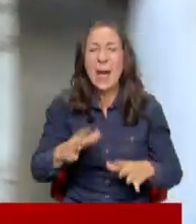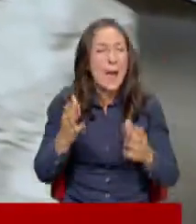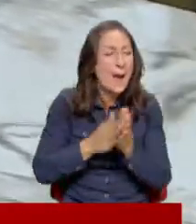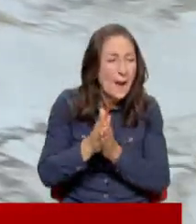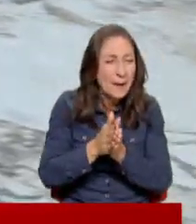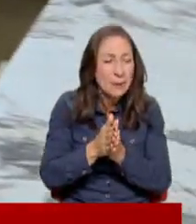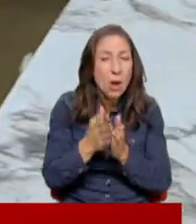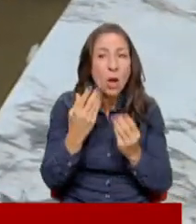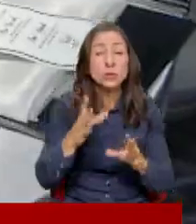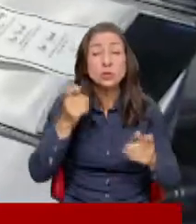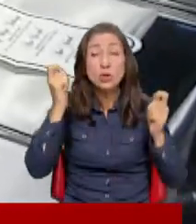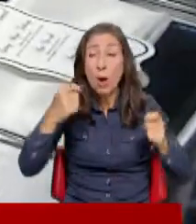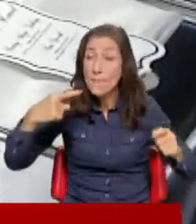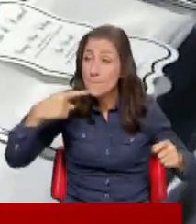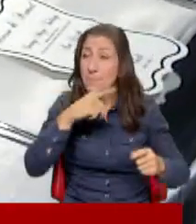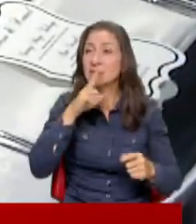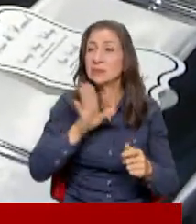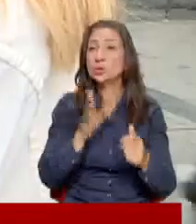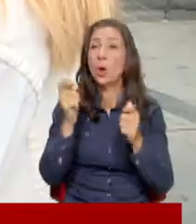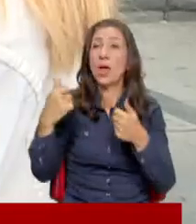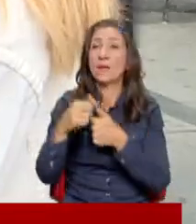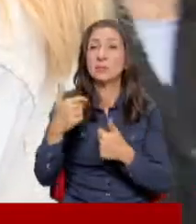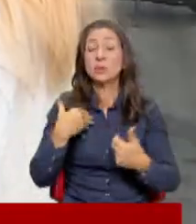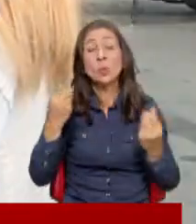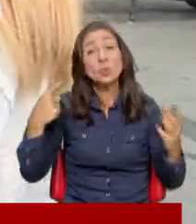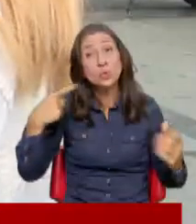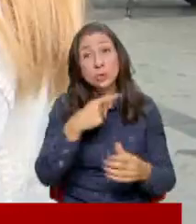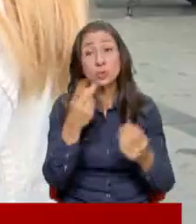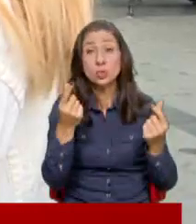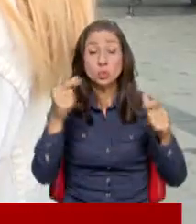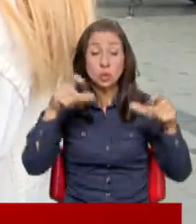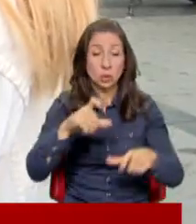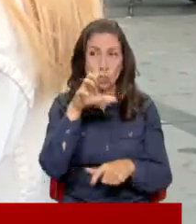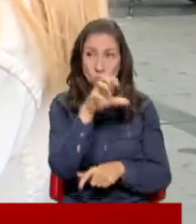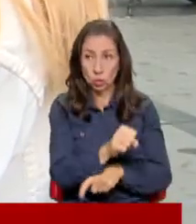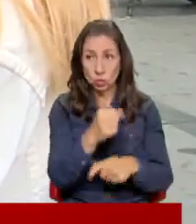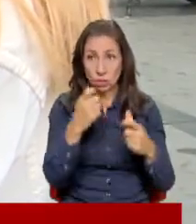geçirilmeyince Binbir güçlükle evlendirdi kızını çok zorlandık düğün